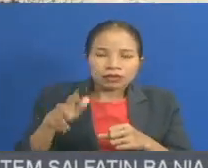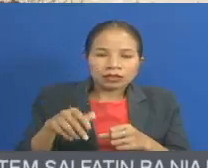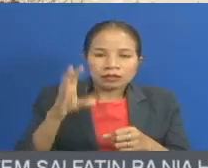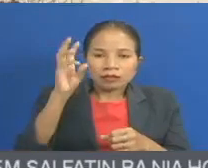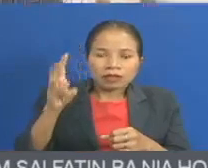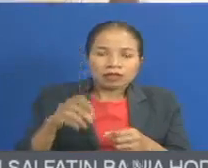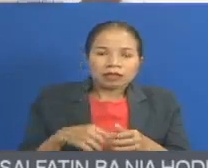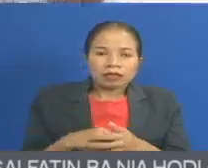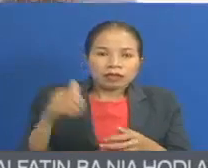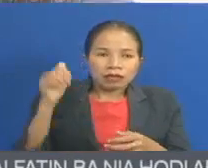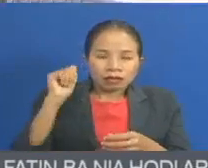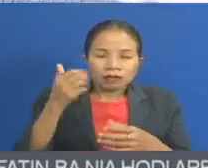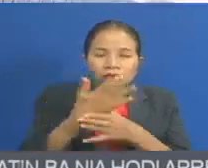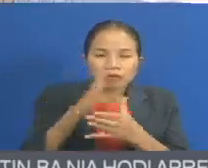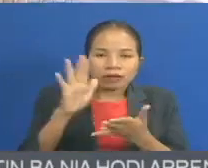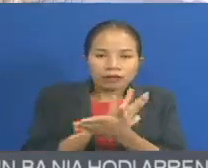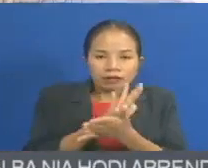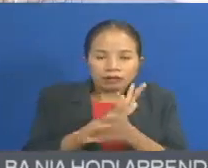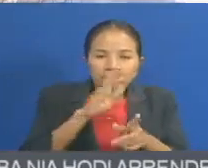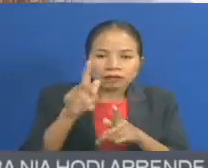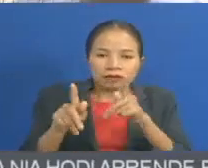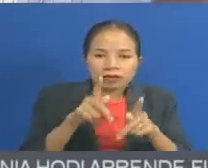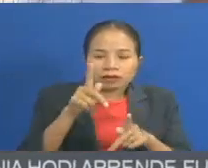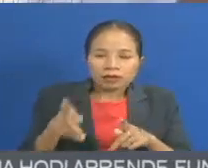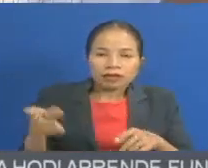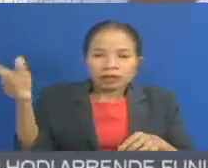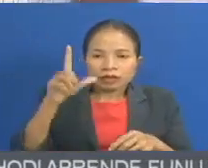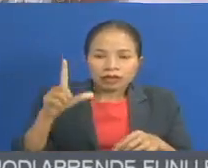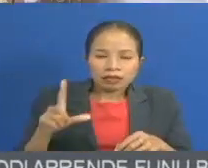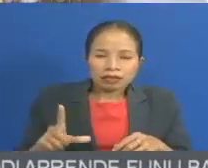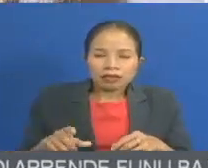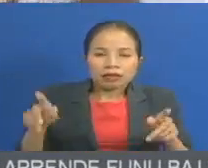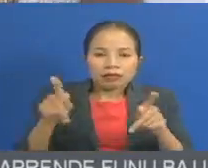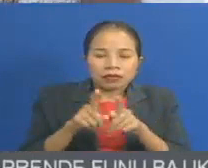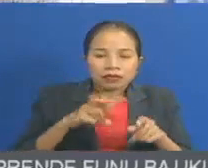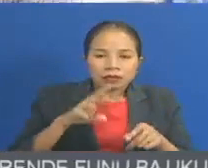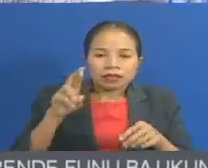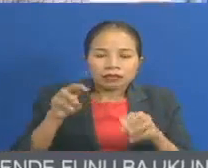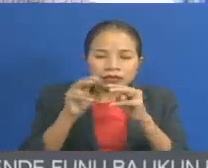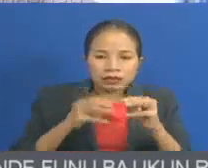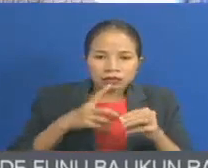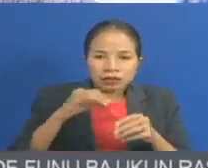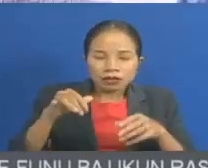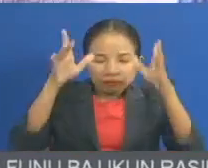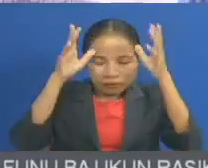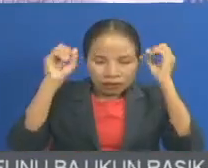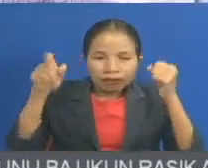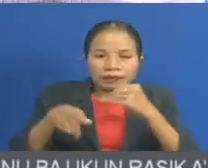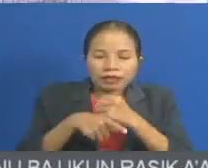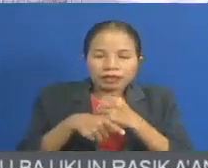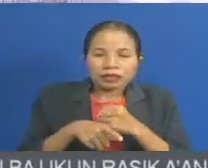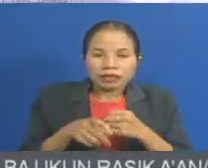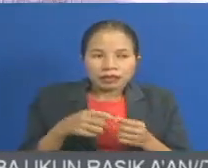hotipo mini-campanha, nova rebrosura ba comunidade Sire e a largo lecidere, posto Cristo Rei, município de Li. Presidente Partido Undertim,